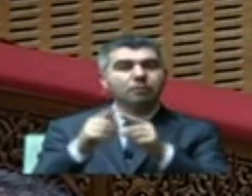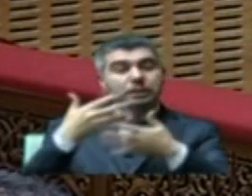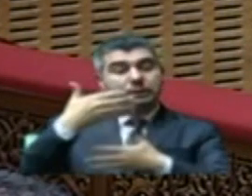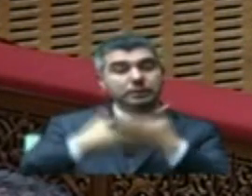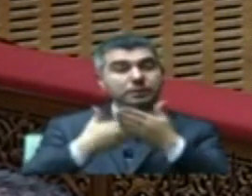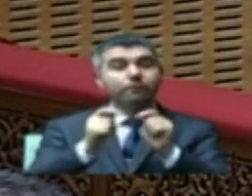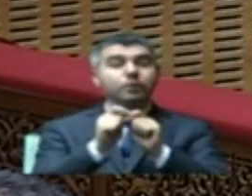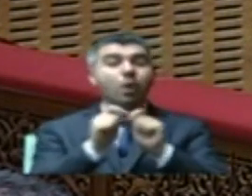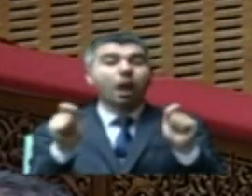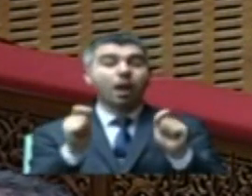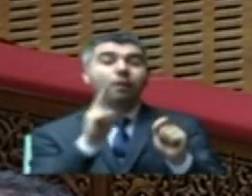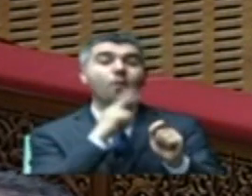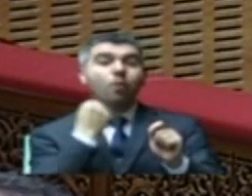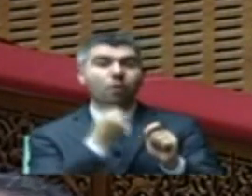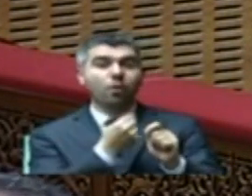الحكومة السابقة